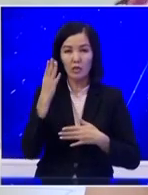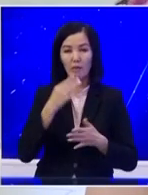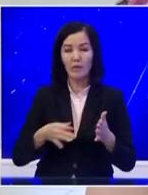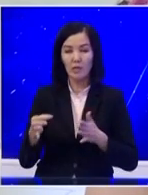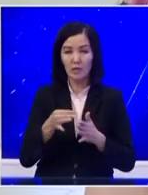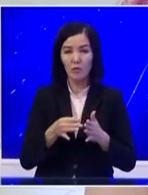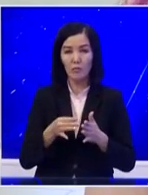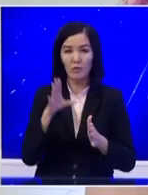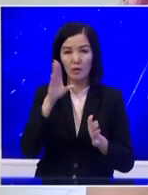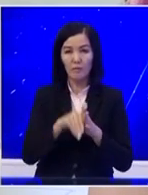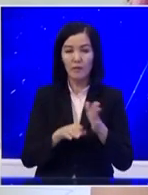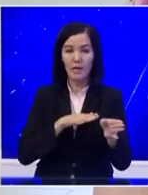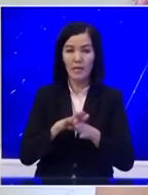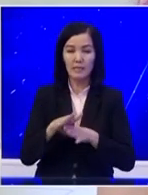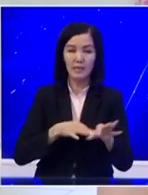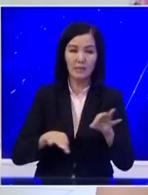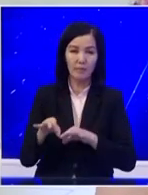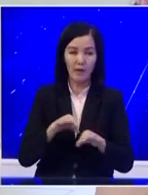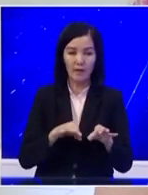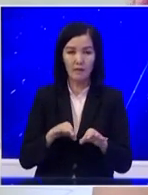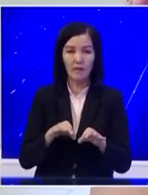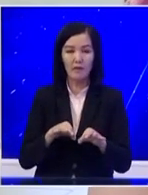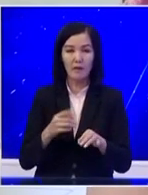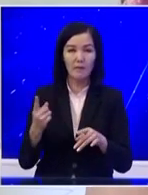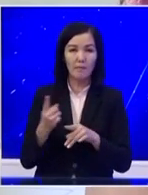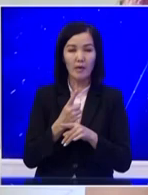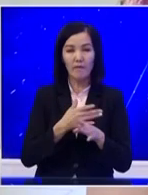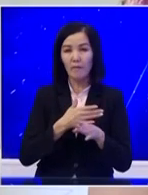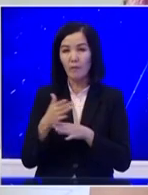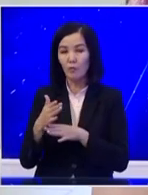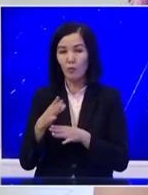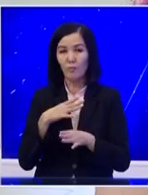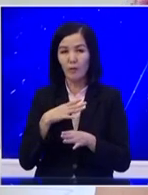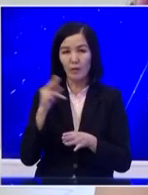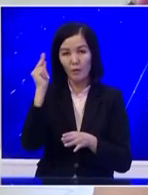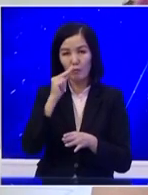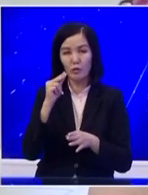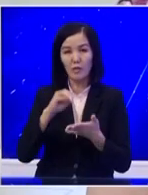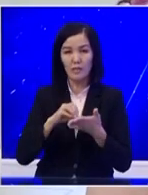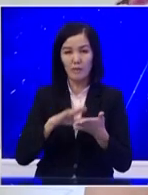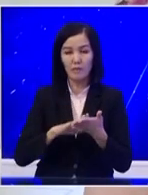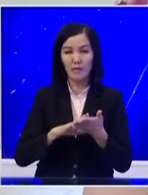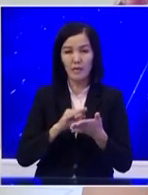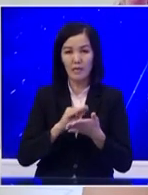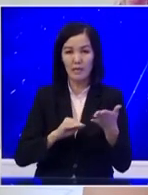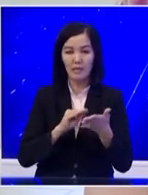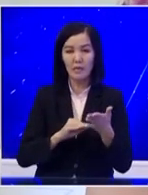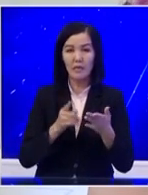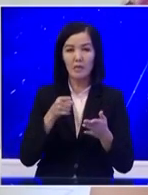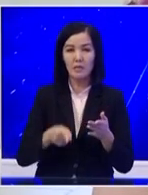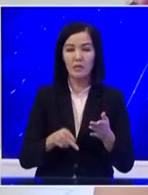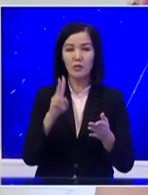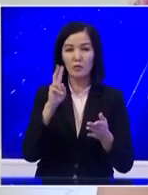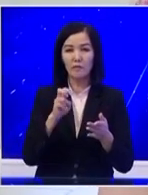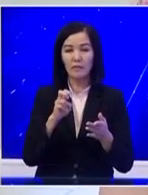идет реализация данного проекта. На первый поток у нас обучение записались более 1200